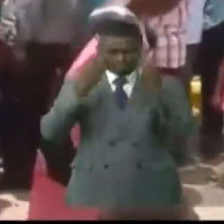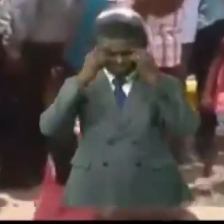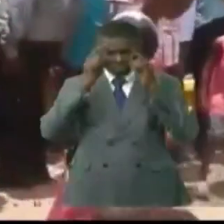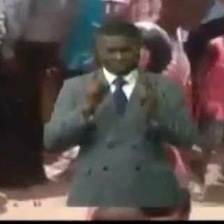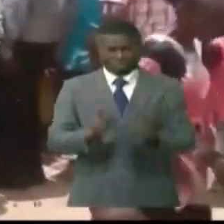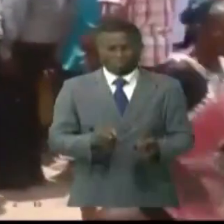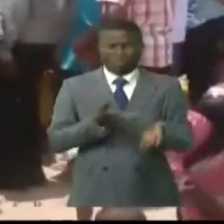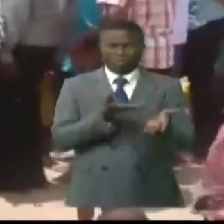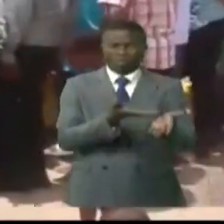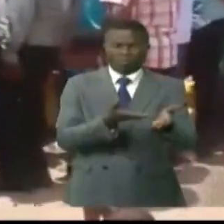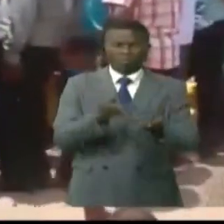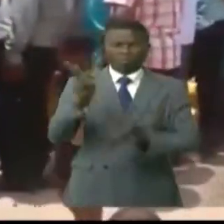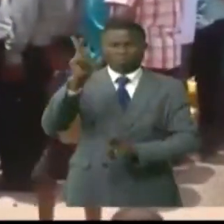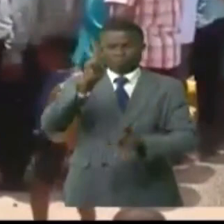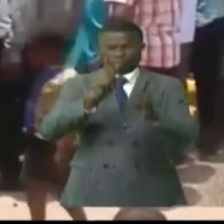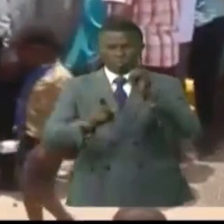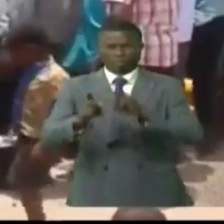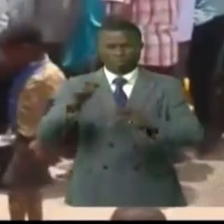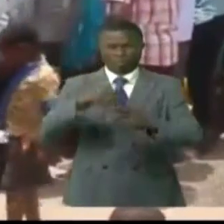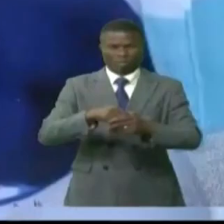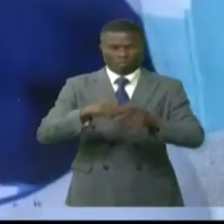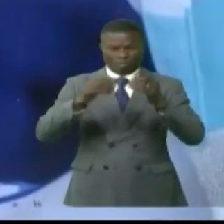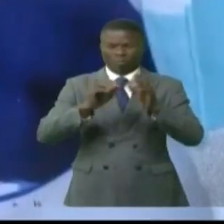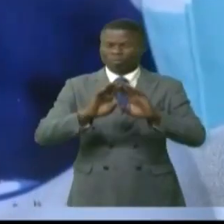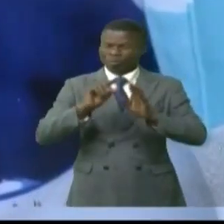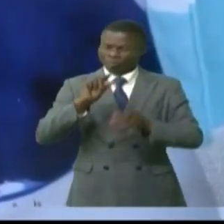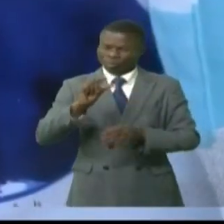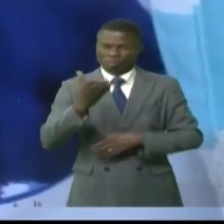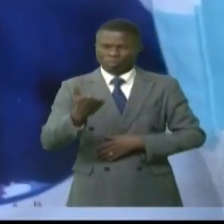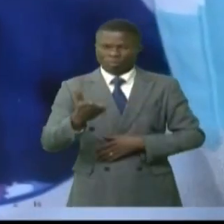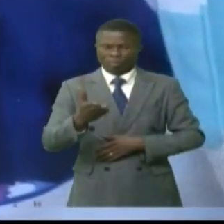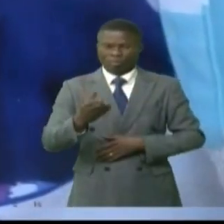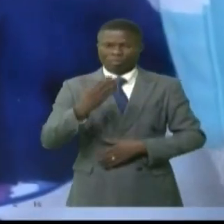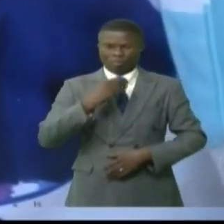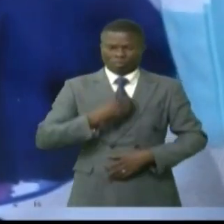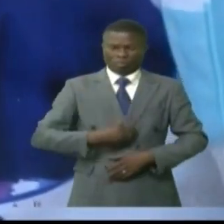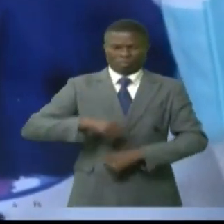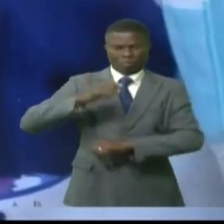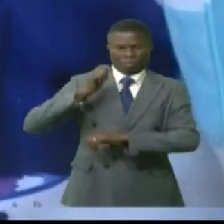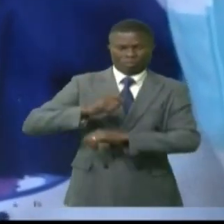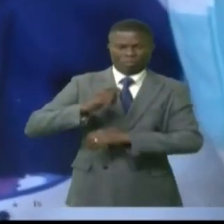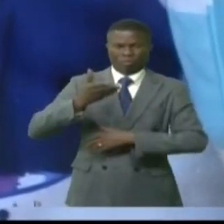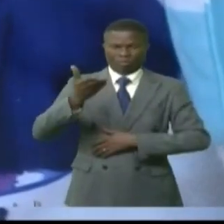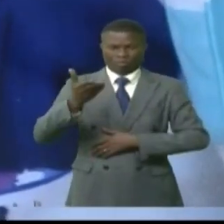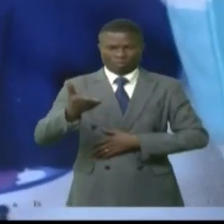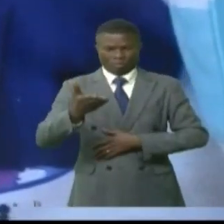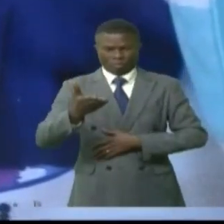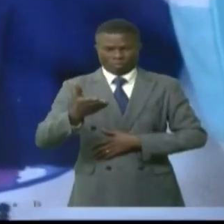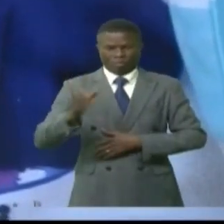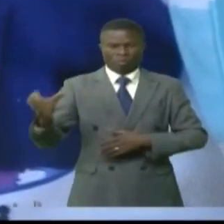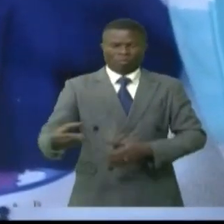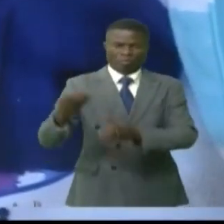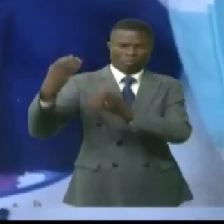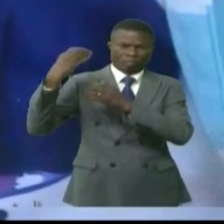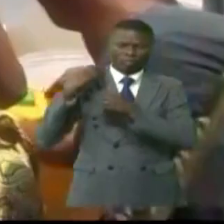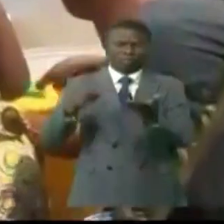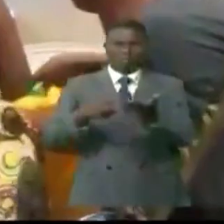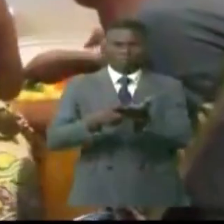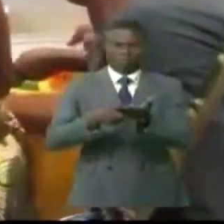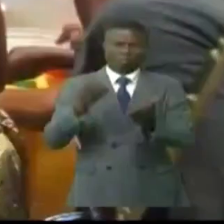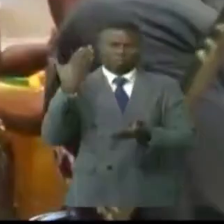Déterminé à servir sa population dans la mesure du possible, Maître Eli Kayembe Moulaya prend en charge la facture